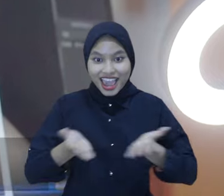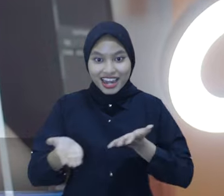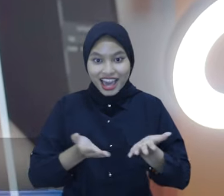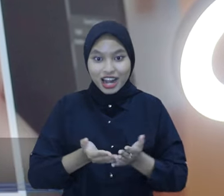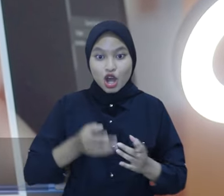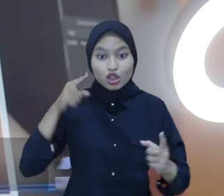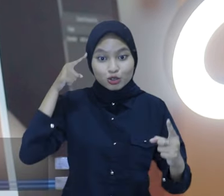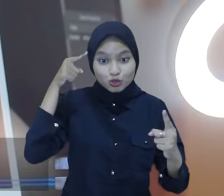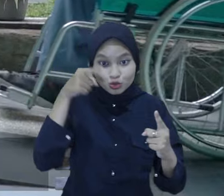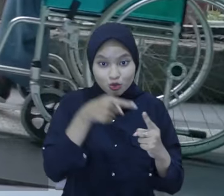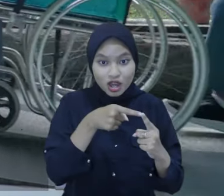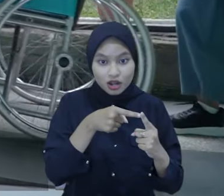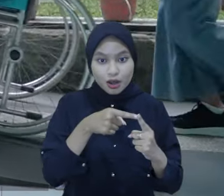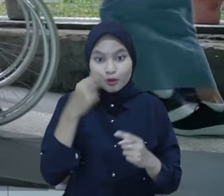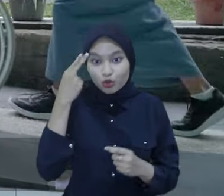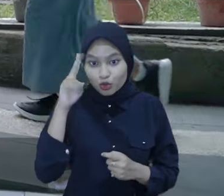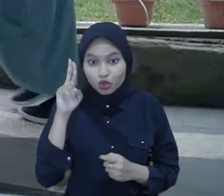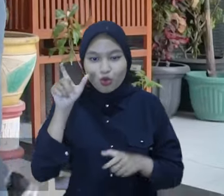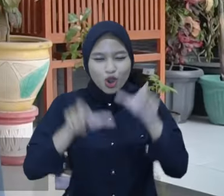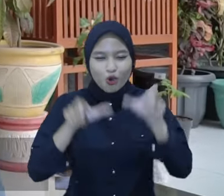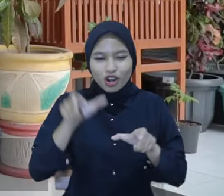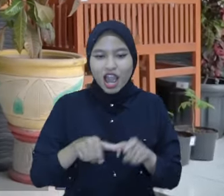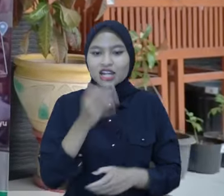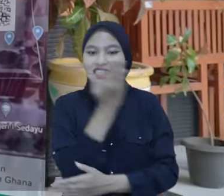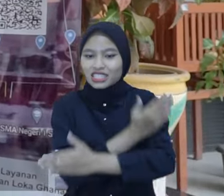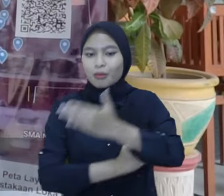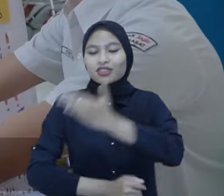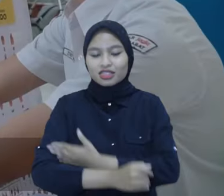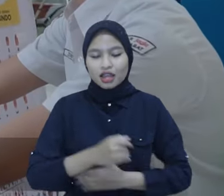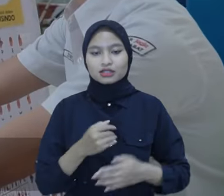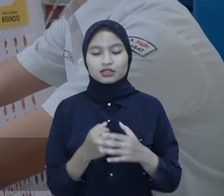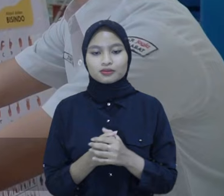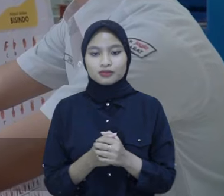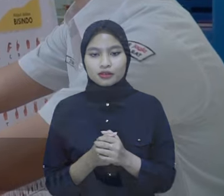serta layanan yang ditujukan untuk difabel.